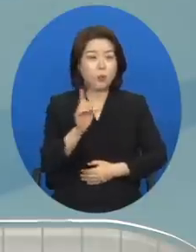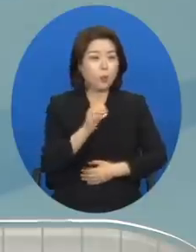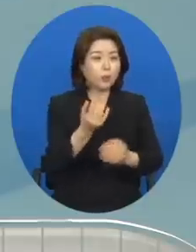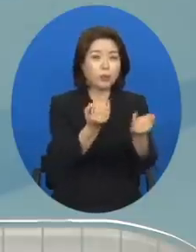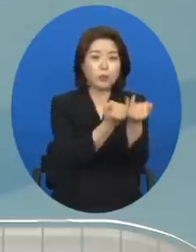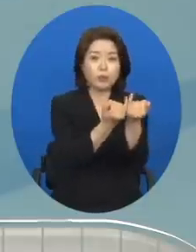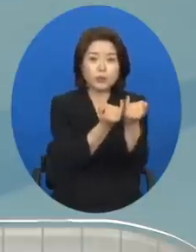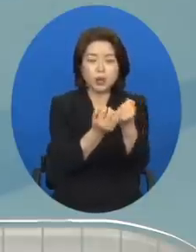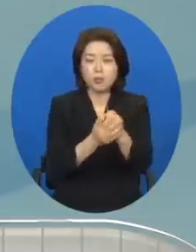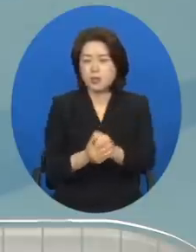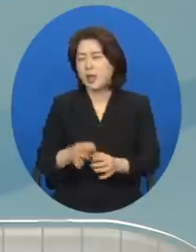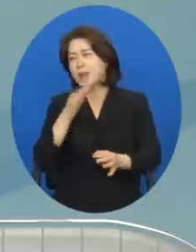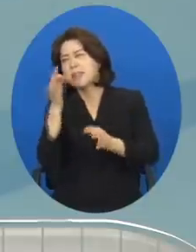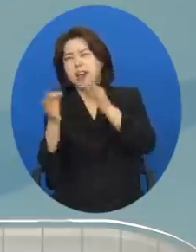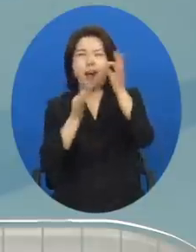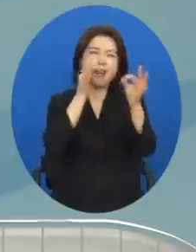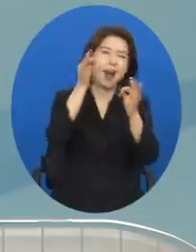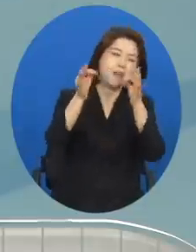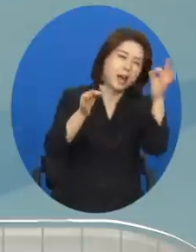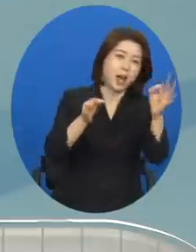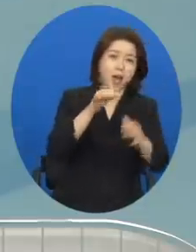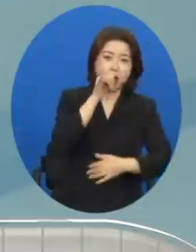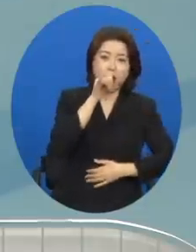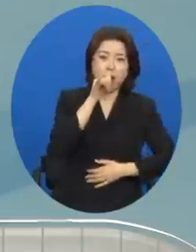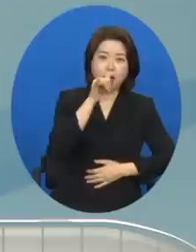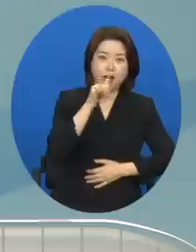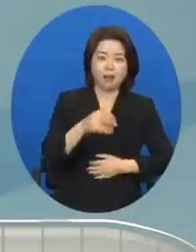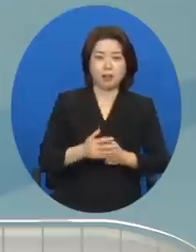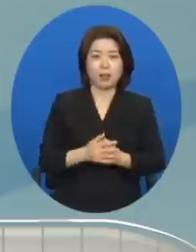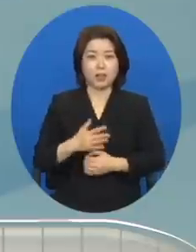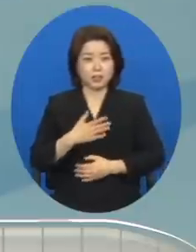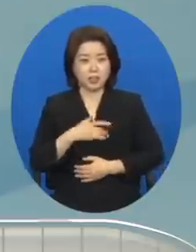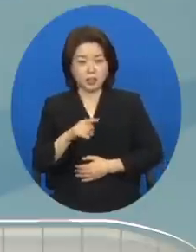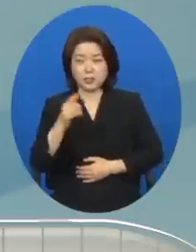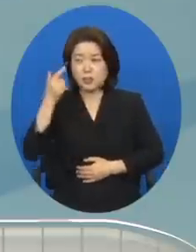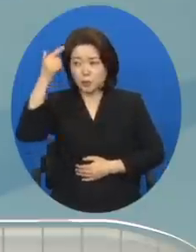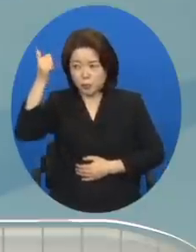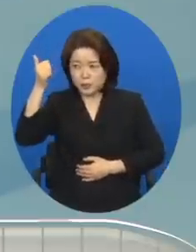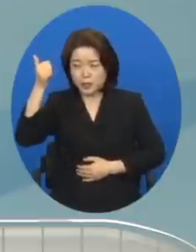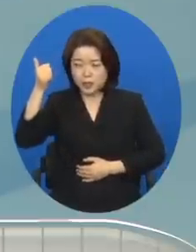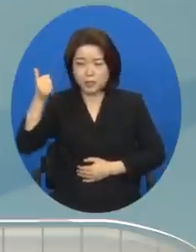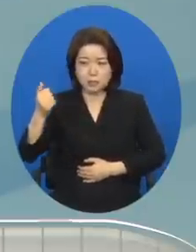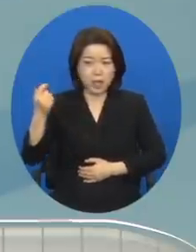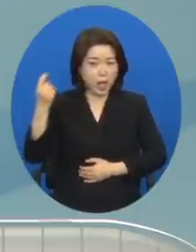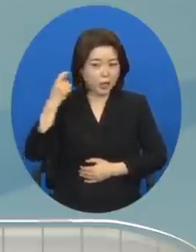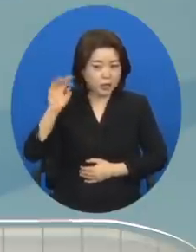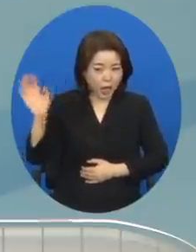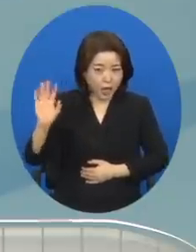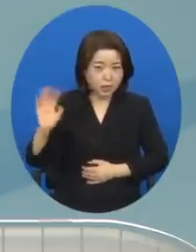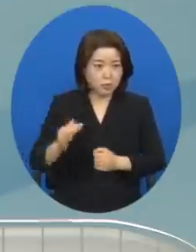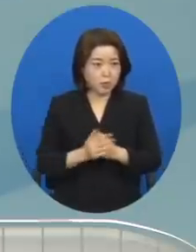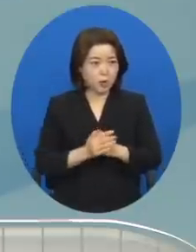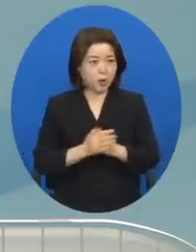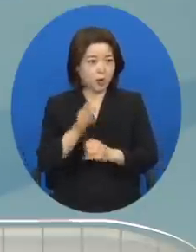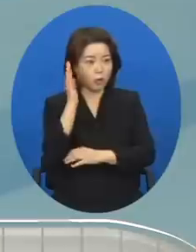여자분이 뭐 소리소리를 지르는, 제가 그 목사님의 이야기를 안 들었다면 설교를 더 하기도 쉽지 않고